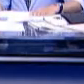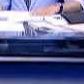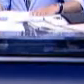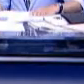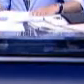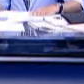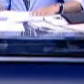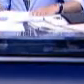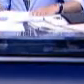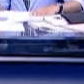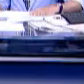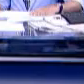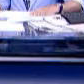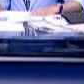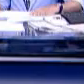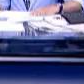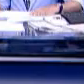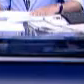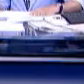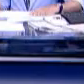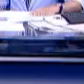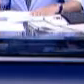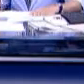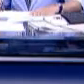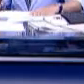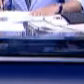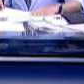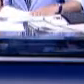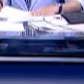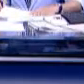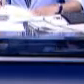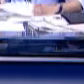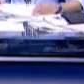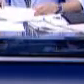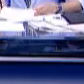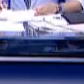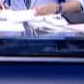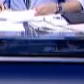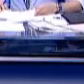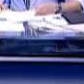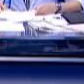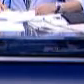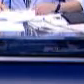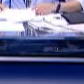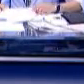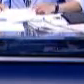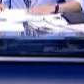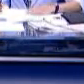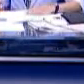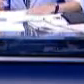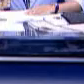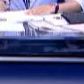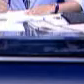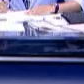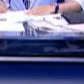ตู ผมจะพยายามคืออย่างนี้ครับในงบประมาณ 2.525 ล้านล้านเนี่ยกระทรวงทางรัฐบาลเนี่ยขอเงินนะครับใน2